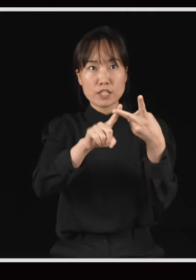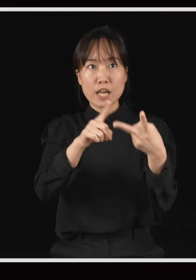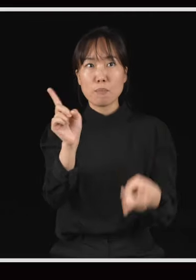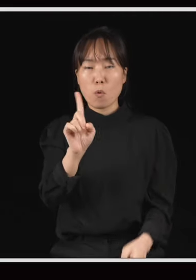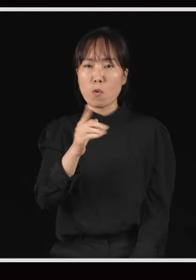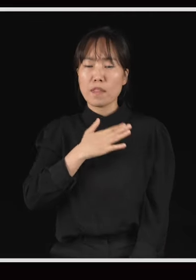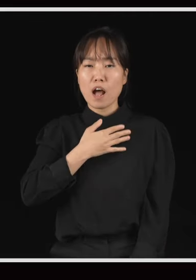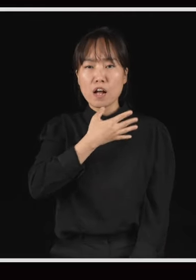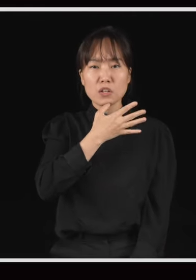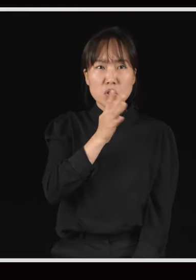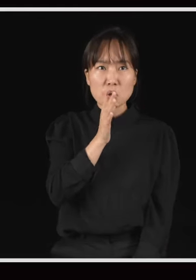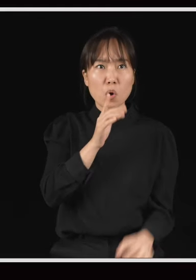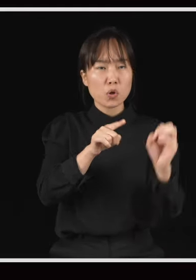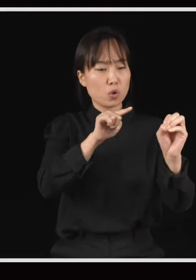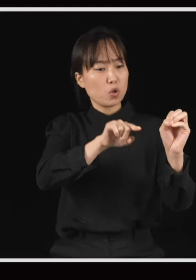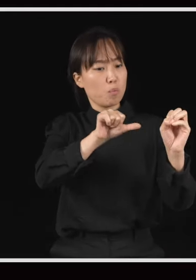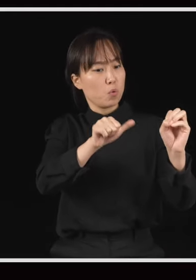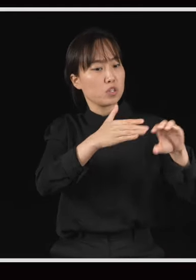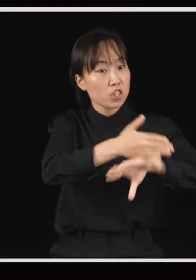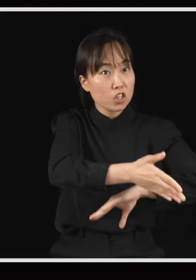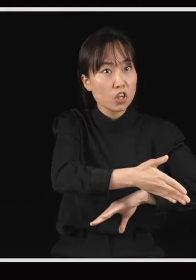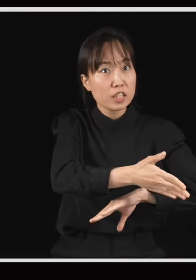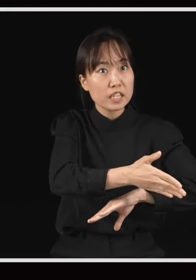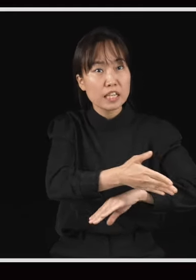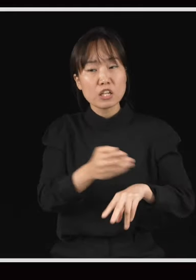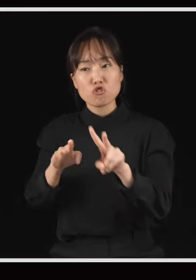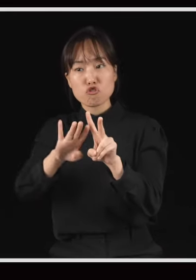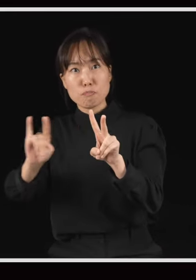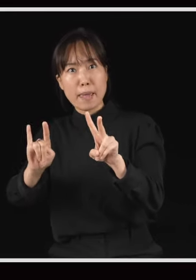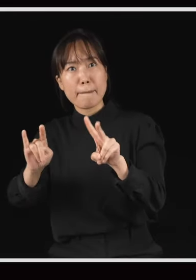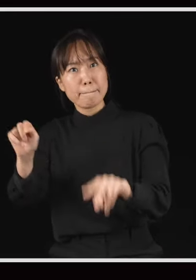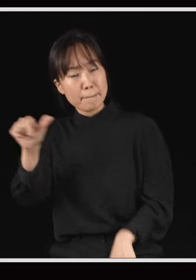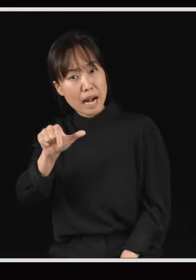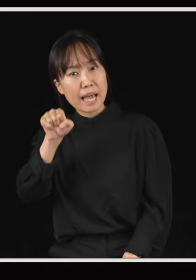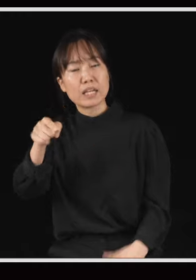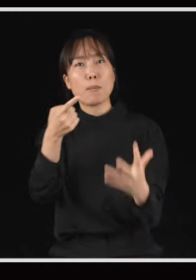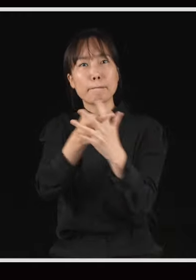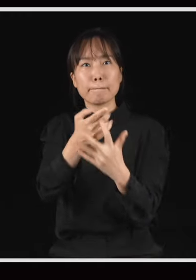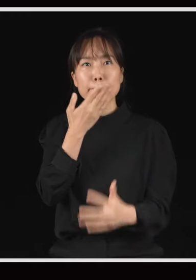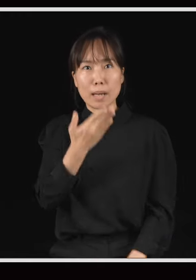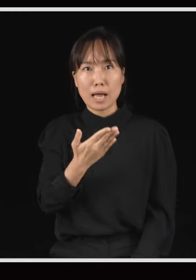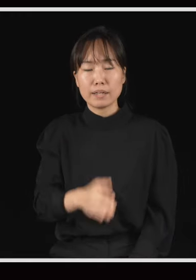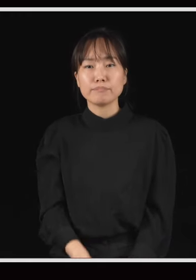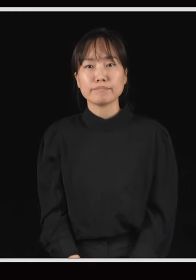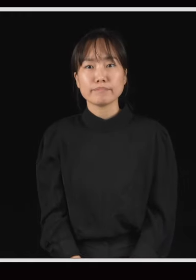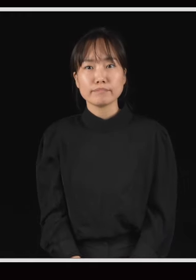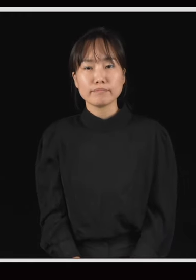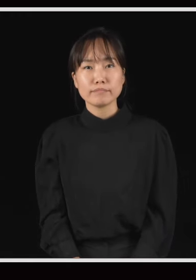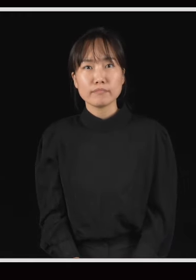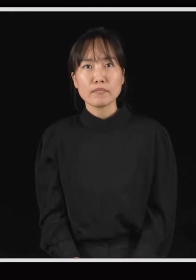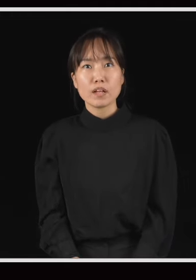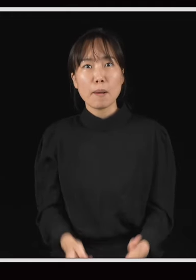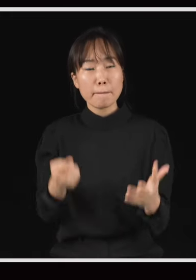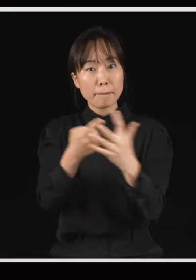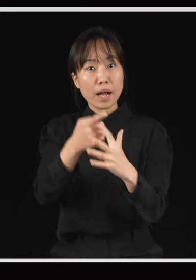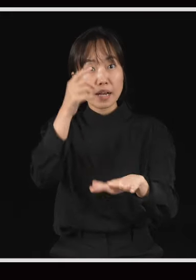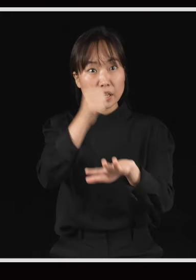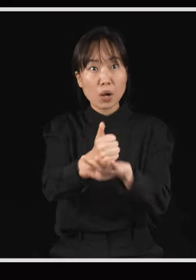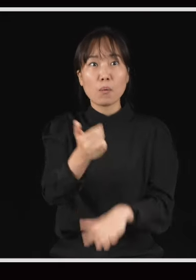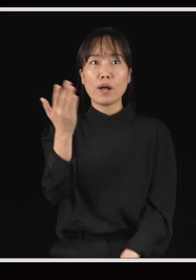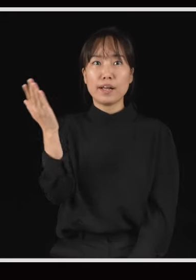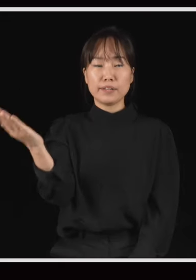두 번째로는 현 시점에서 내가 0.5배속으로 늙는지 2배속으로 늙는지를 측정할 수가 있게 됩니다.